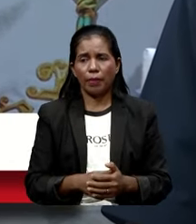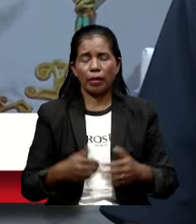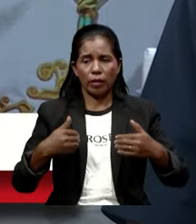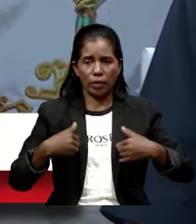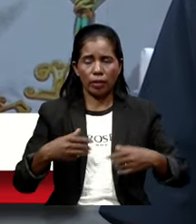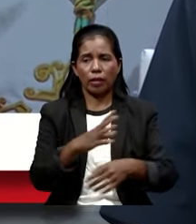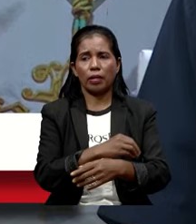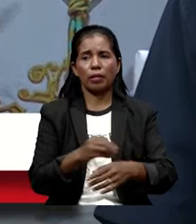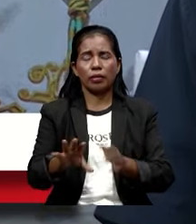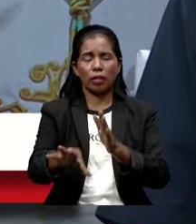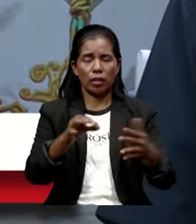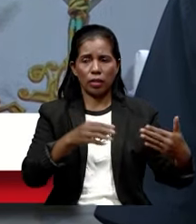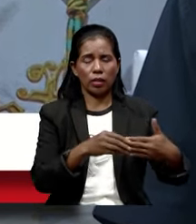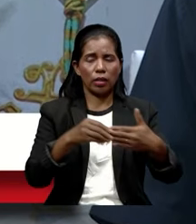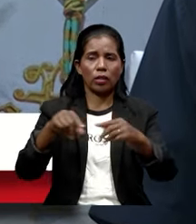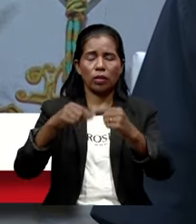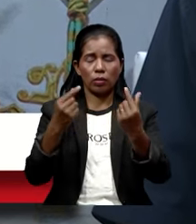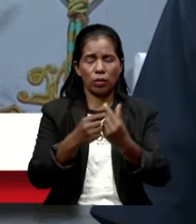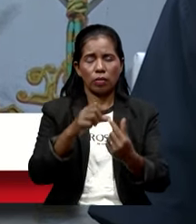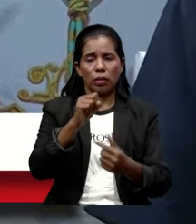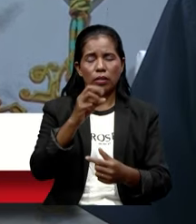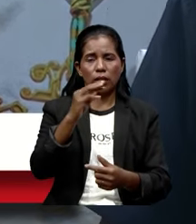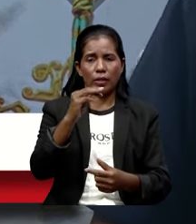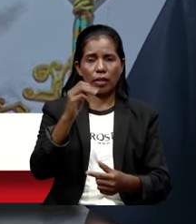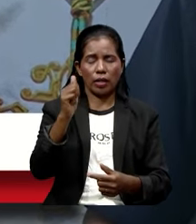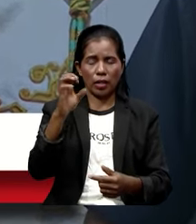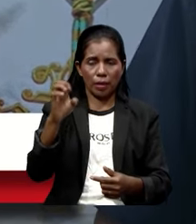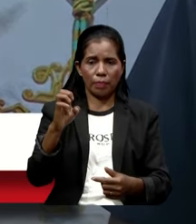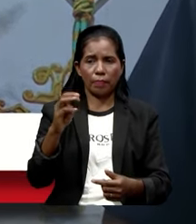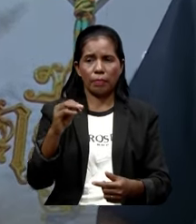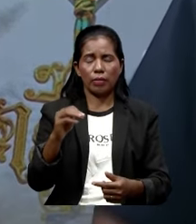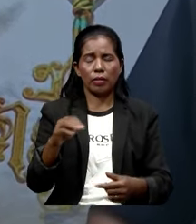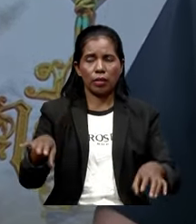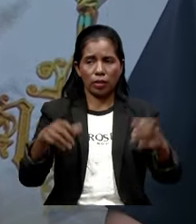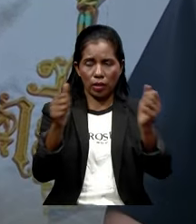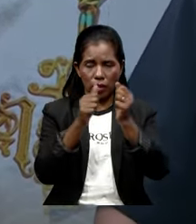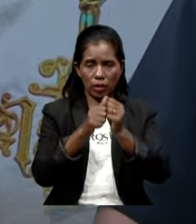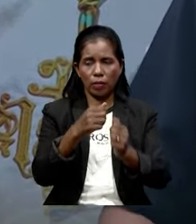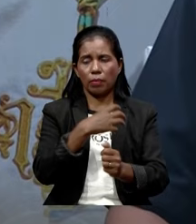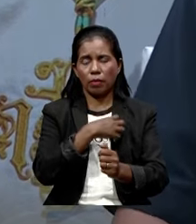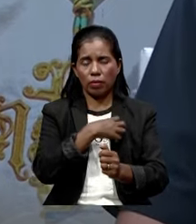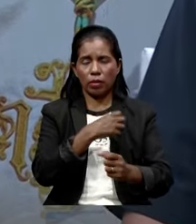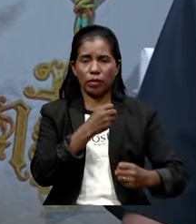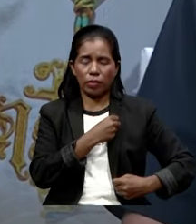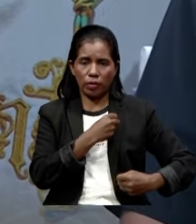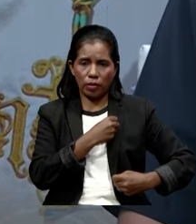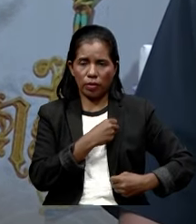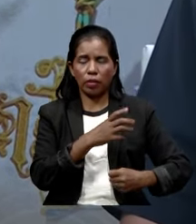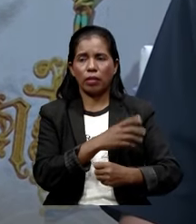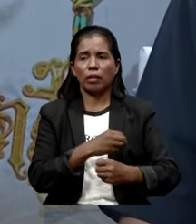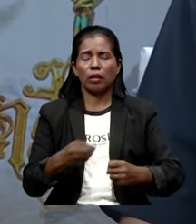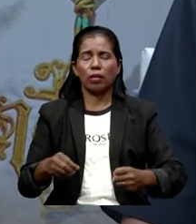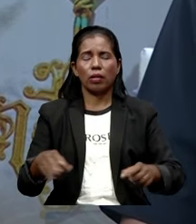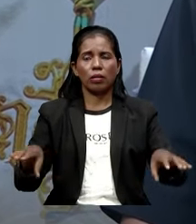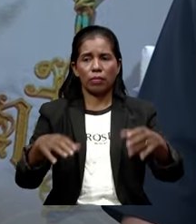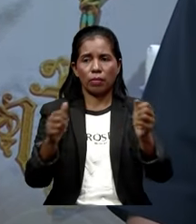posko ruang ulune si lider husi ekipas naim si kolabora mutu ko PNTL, FDTL, si kolabora mutu ko